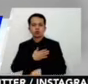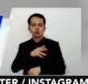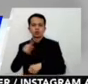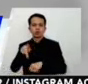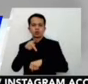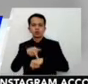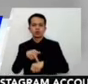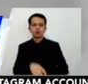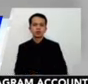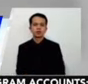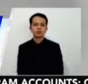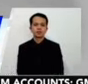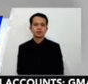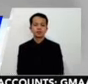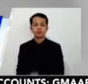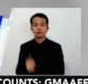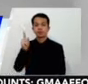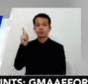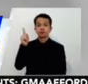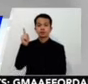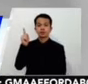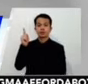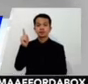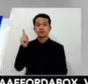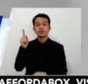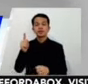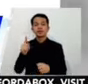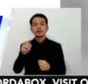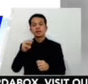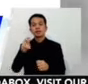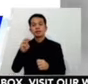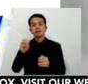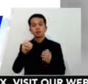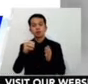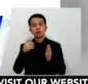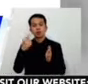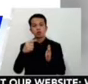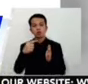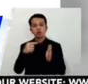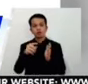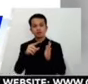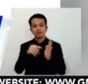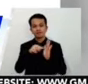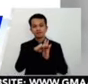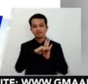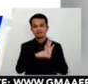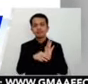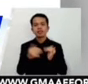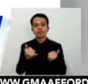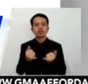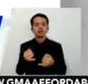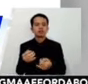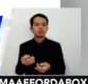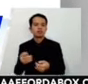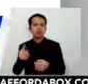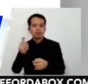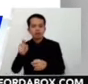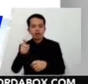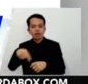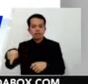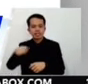Sa ilalim ng Memorandum Circular No. 52, inaatasa ng lahat ng national government agencies at instrumentalities nito kabilang